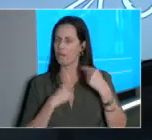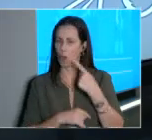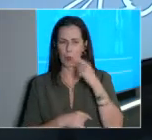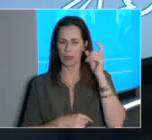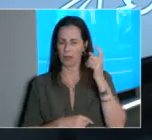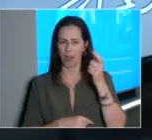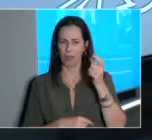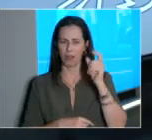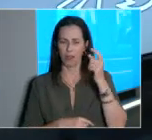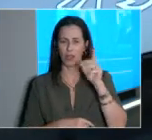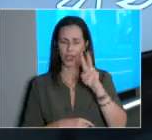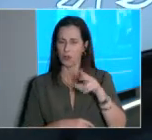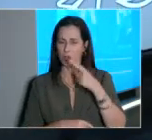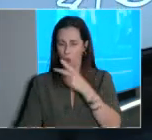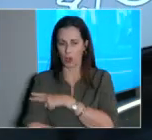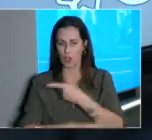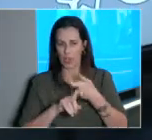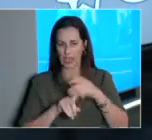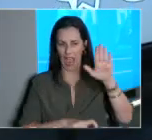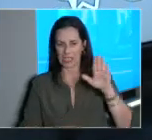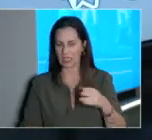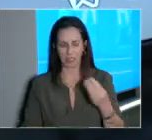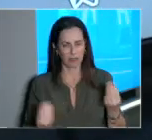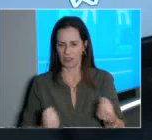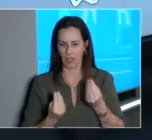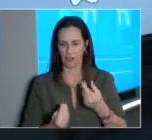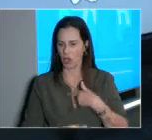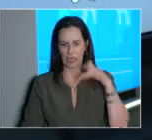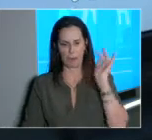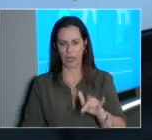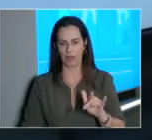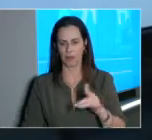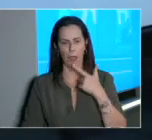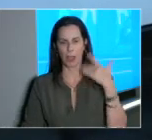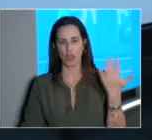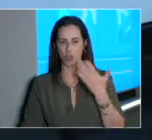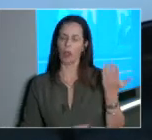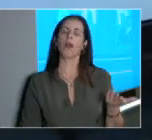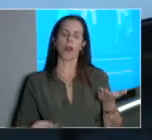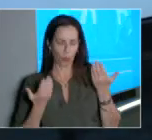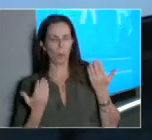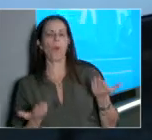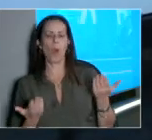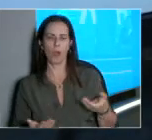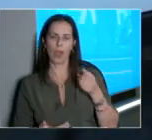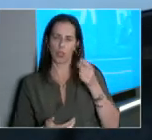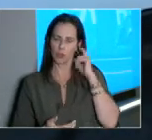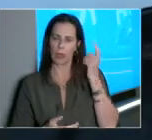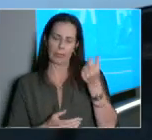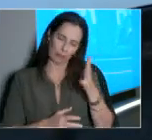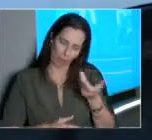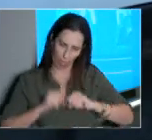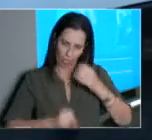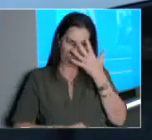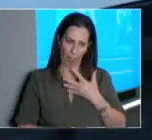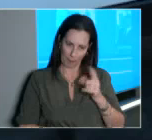את הרעיונות האלה, דרך אגב, מי שקורא לשוטר נאצי זה דבר שאני מגנה אותו שנים רבות, אני מגנה אותו בכל שיח. אתה נשמע לי קצת מתאמן,